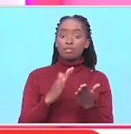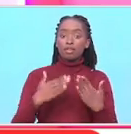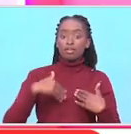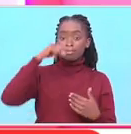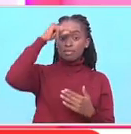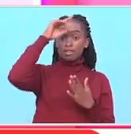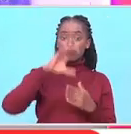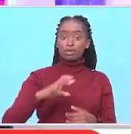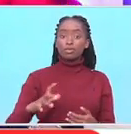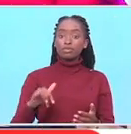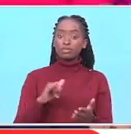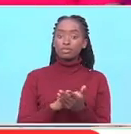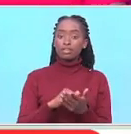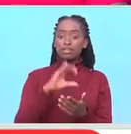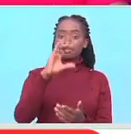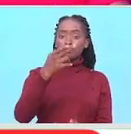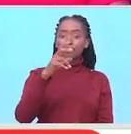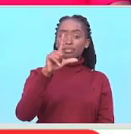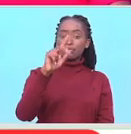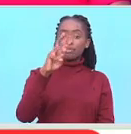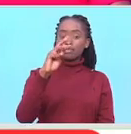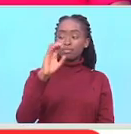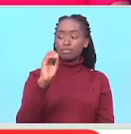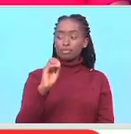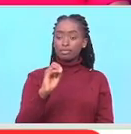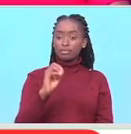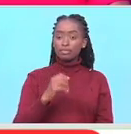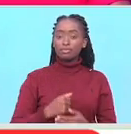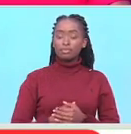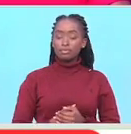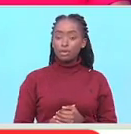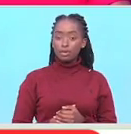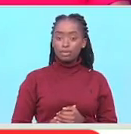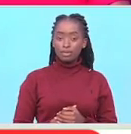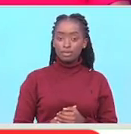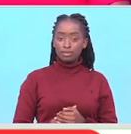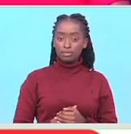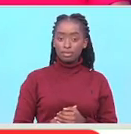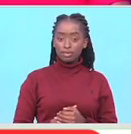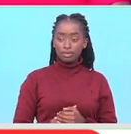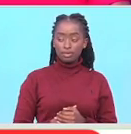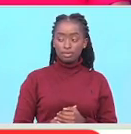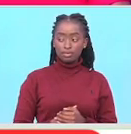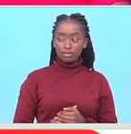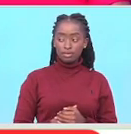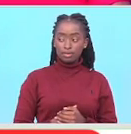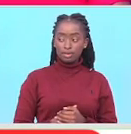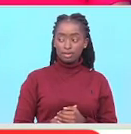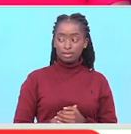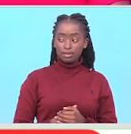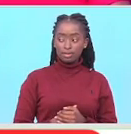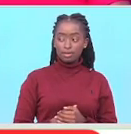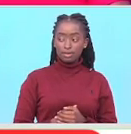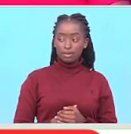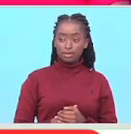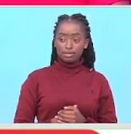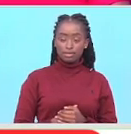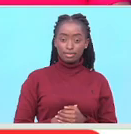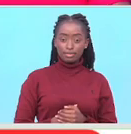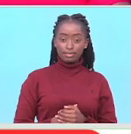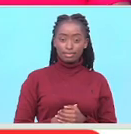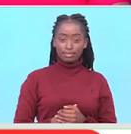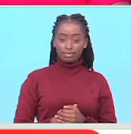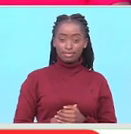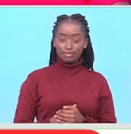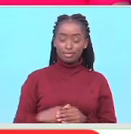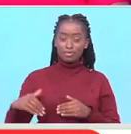hiyo Amos Nyaribo kufuatia madai ya matumizi mabaya ya mamlaka miongoni mwa masuala mengine. Awali Nyaribo kupitia mawakili